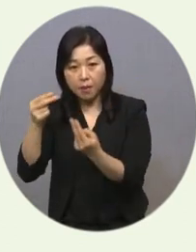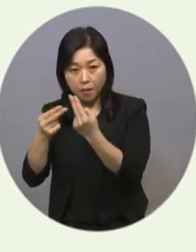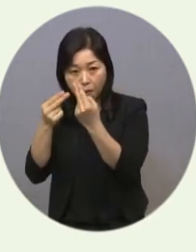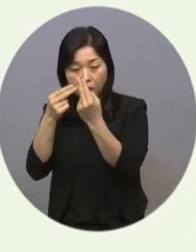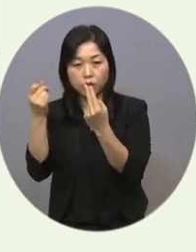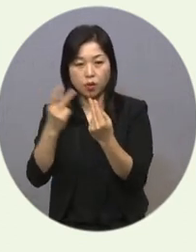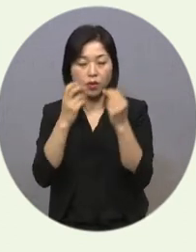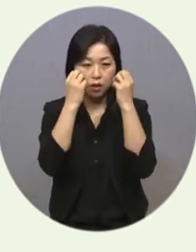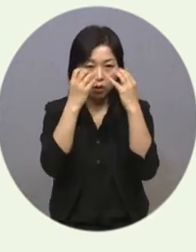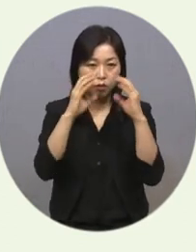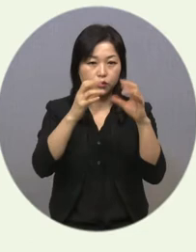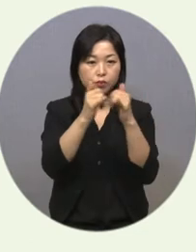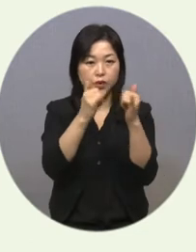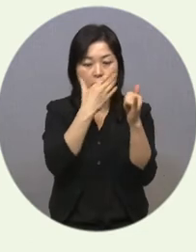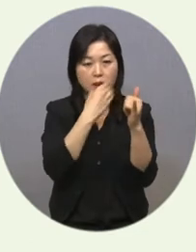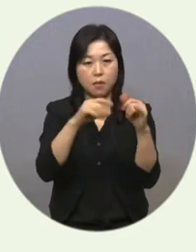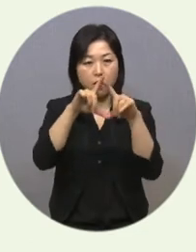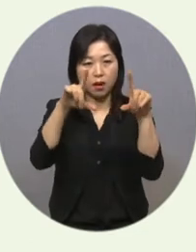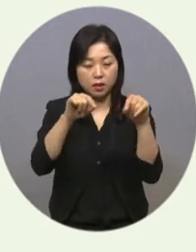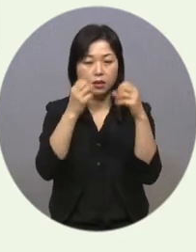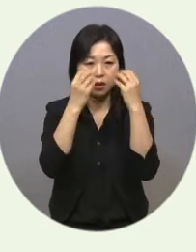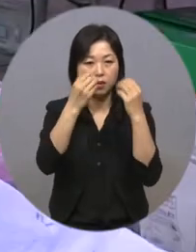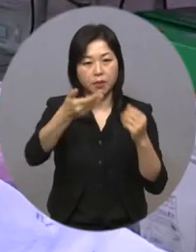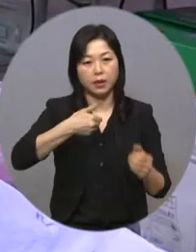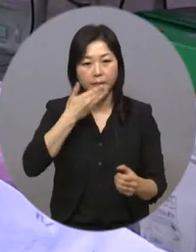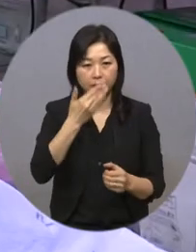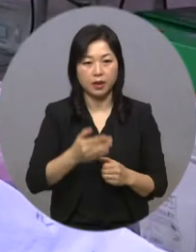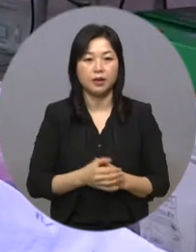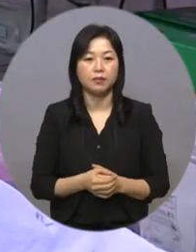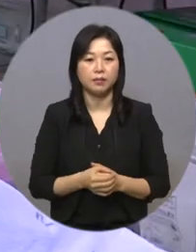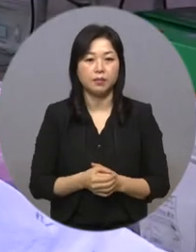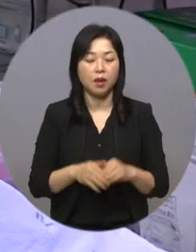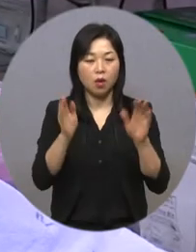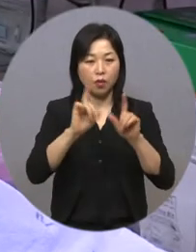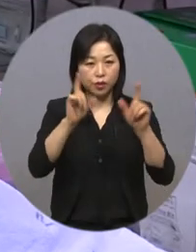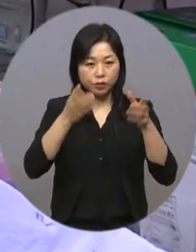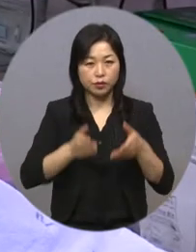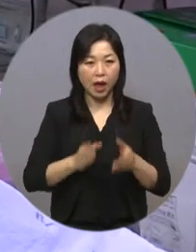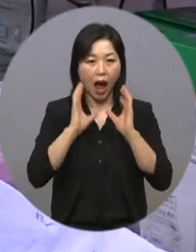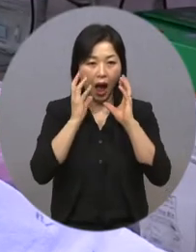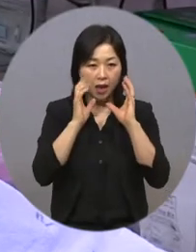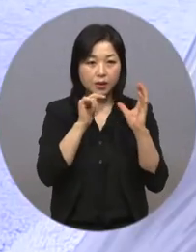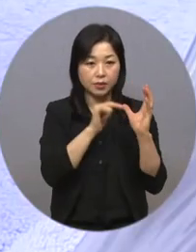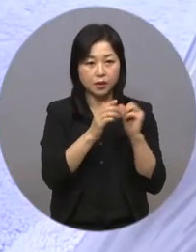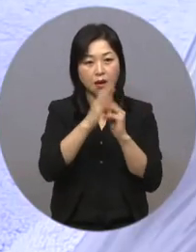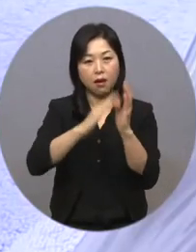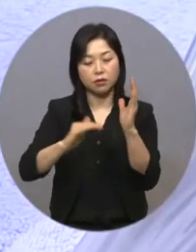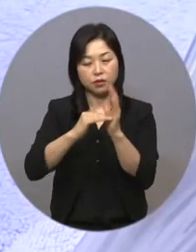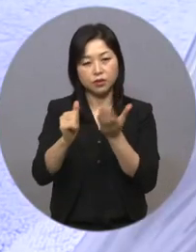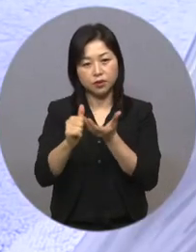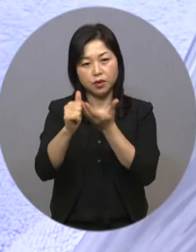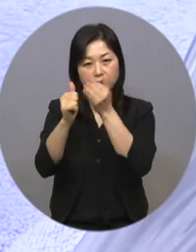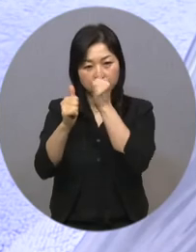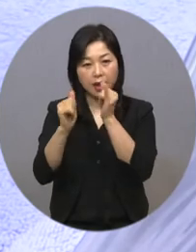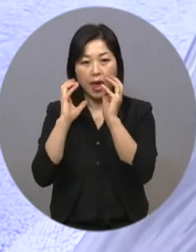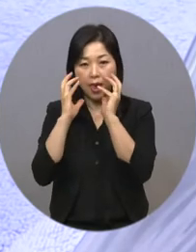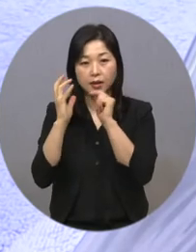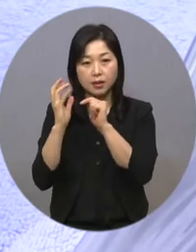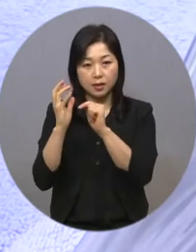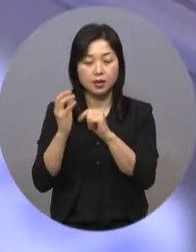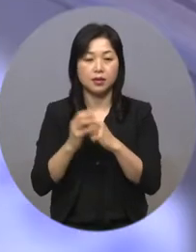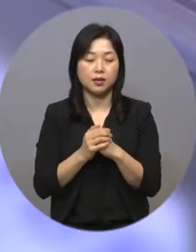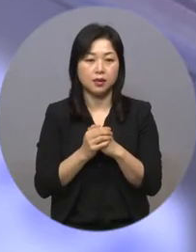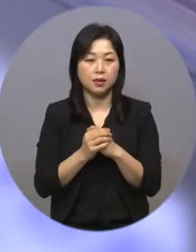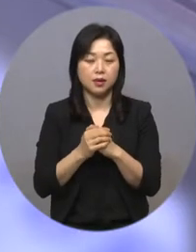행복카드 를 발급받을 수도 있습니다 또한 올해 출생 아동부터 가정에서 양육하는 아동은 2도 의